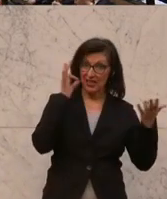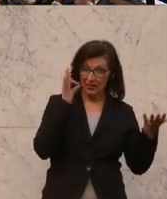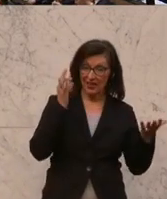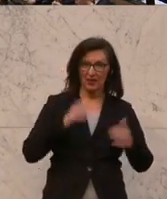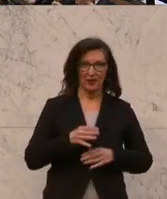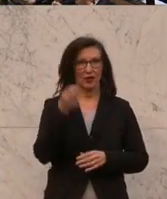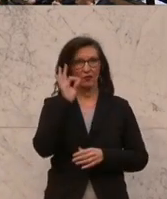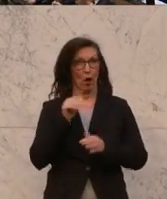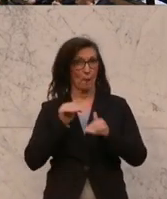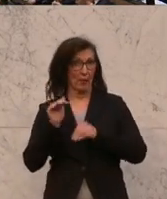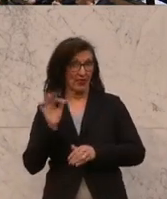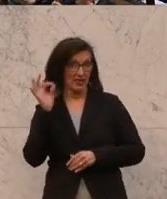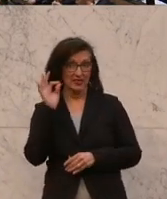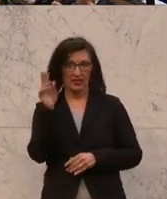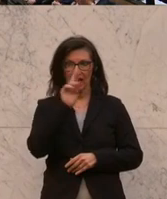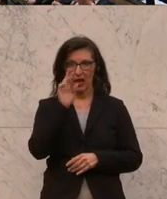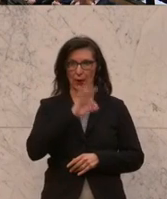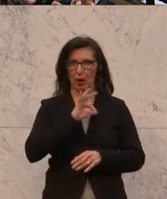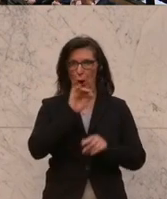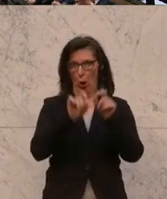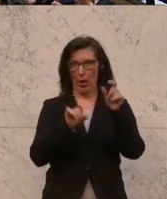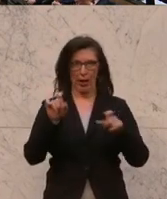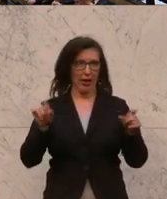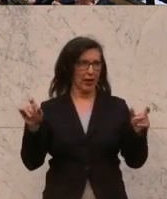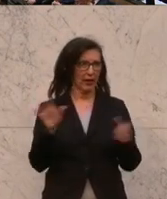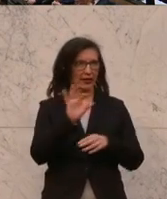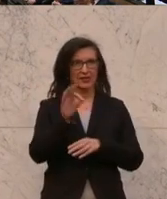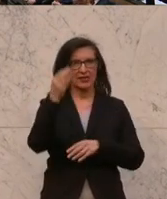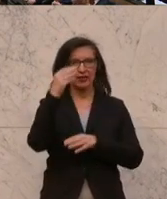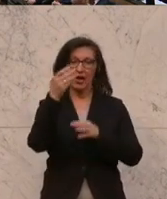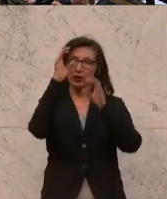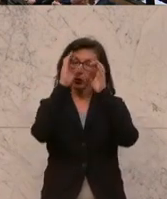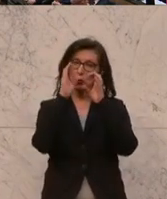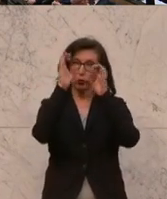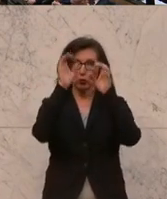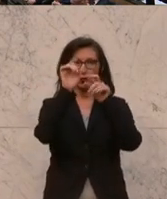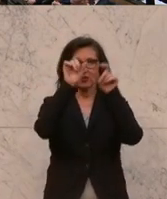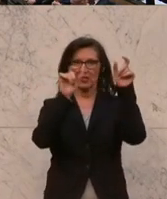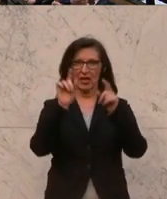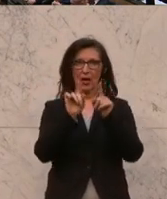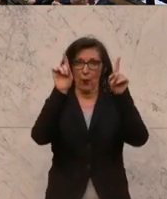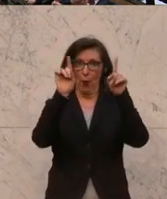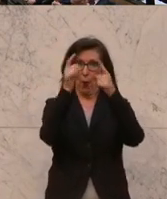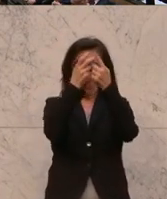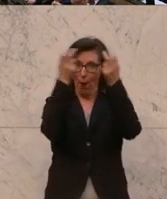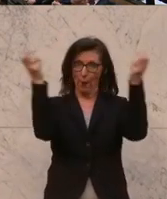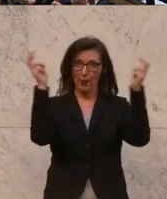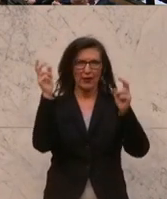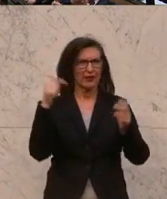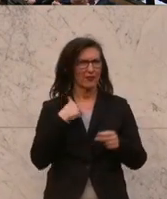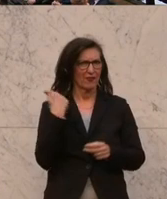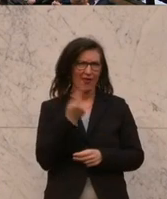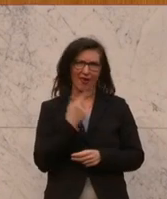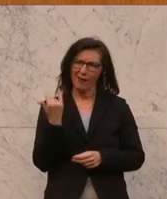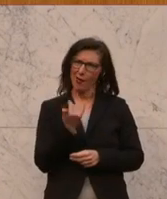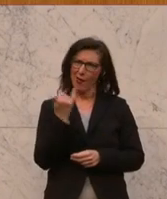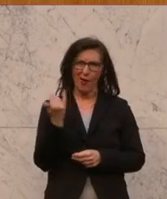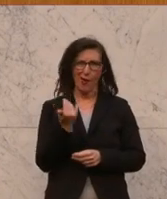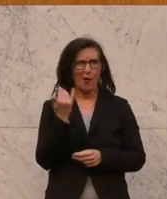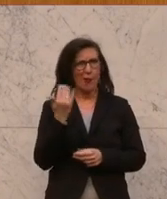Frau Ministerin, liebe Kolleginnen und Kollegen, verehrte Zuseherinnen und Zuseher auf den Rängen, wir freuen uns immer ganz besonders, wenn